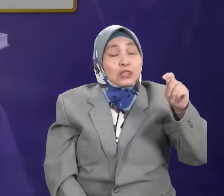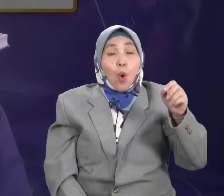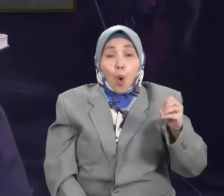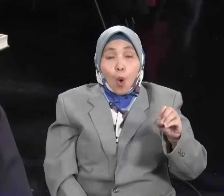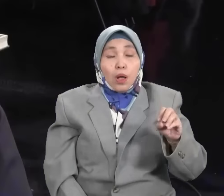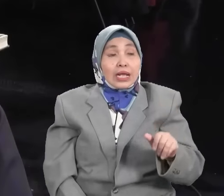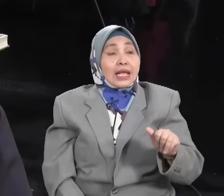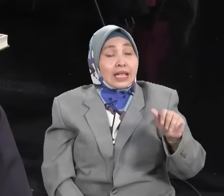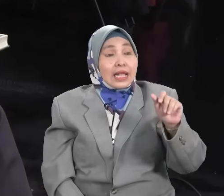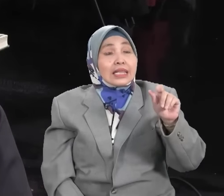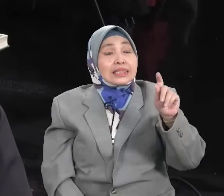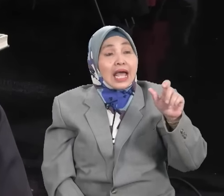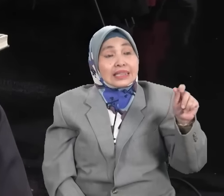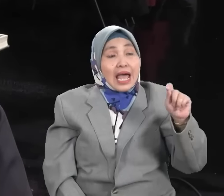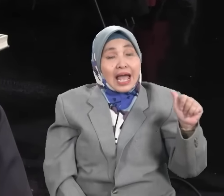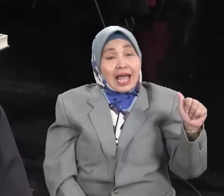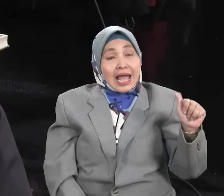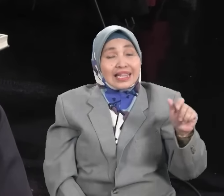Kalau Tata